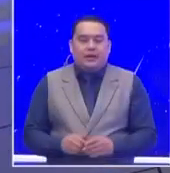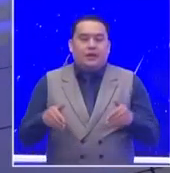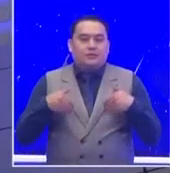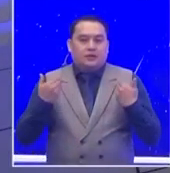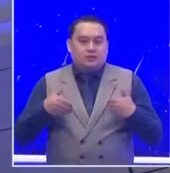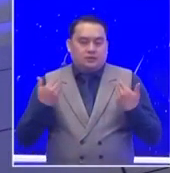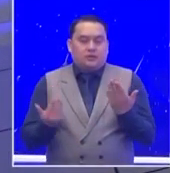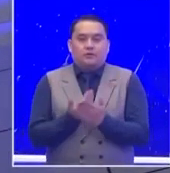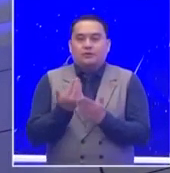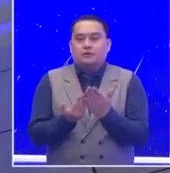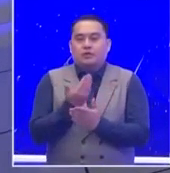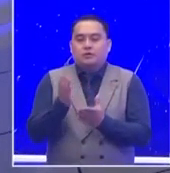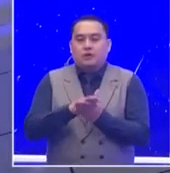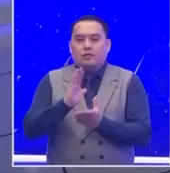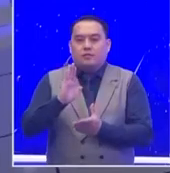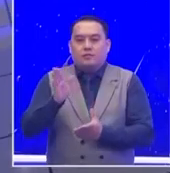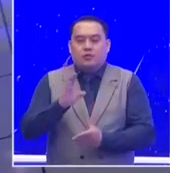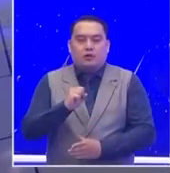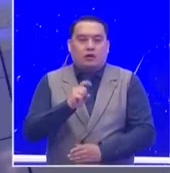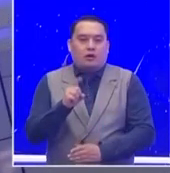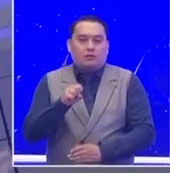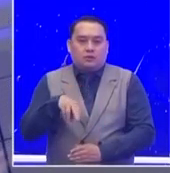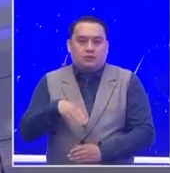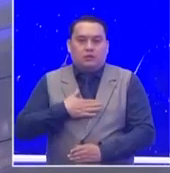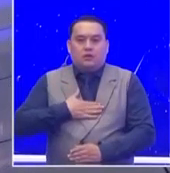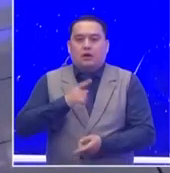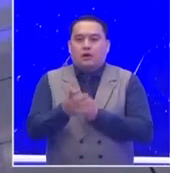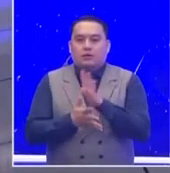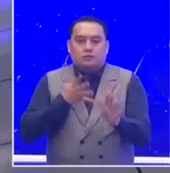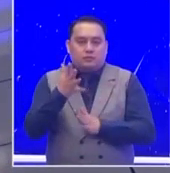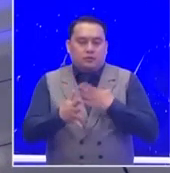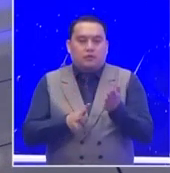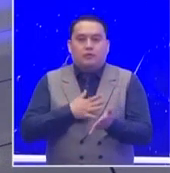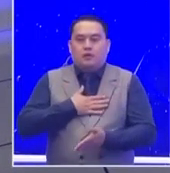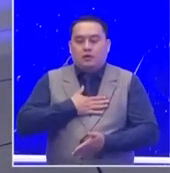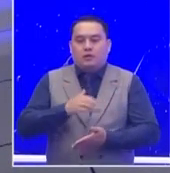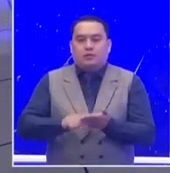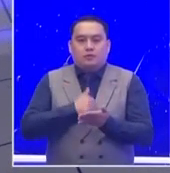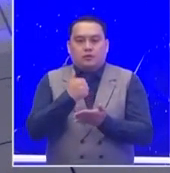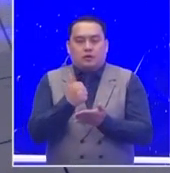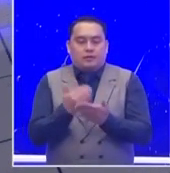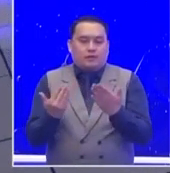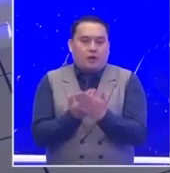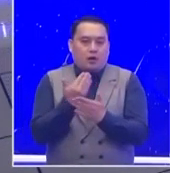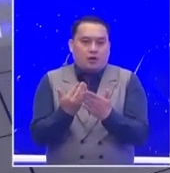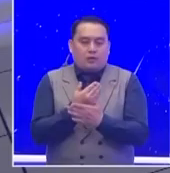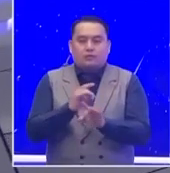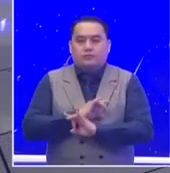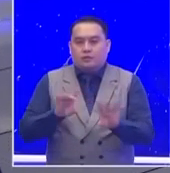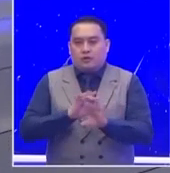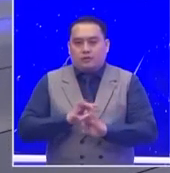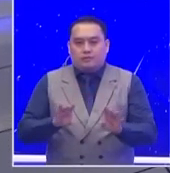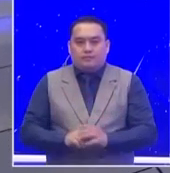Добрый вечер, в эфире телеканала ЖТСУ. Время новостей в студии прямого эфира. С вами Азат Джумаханов, и сурдоперевод обеспечивает Марат